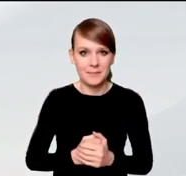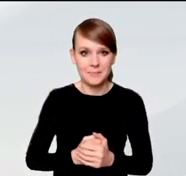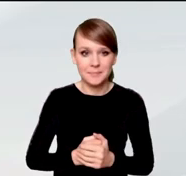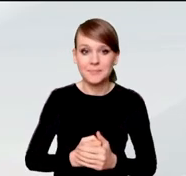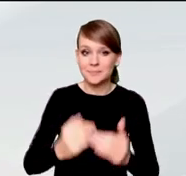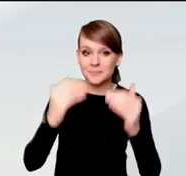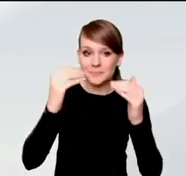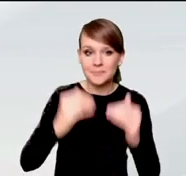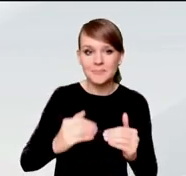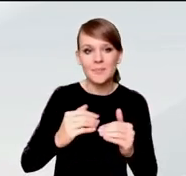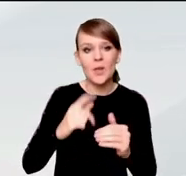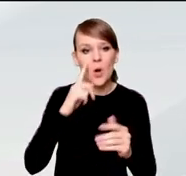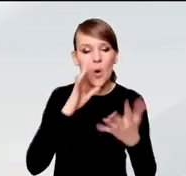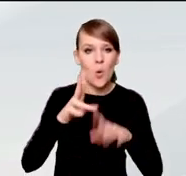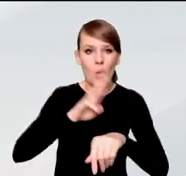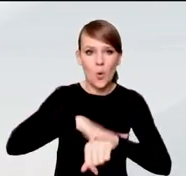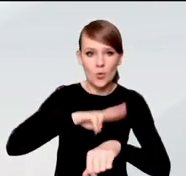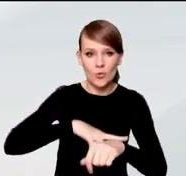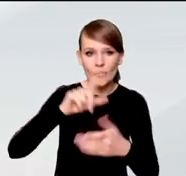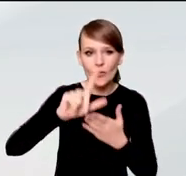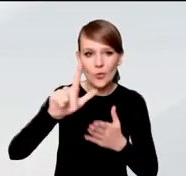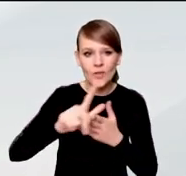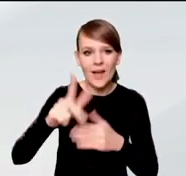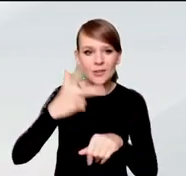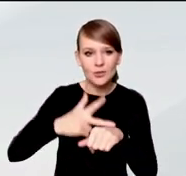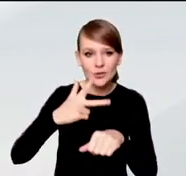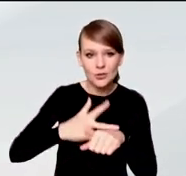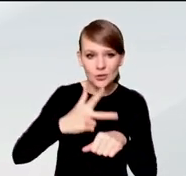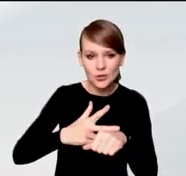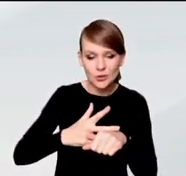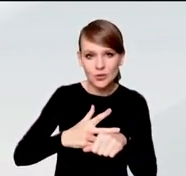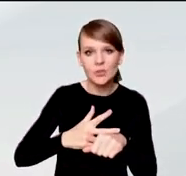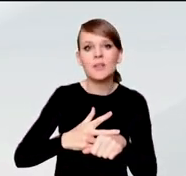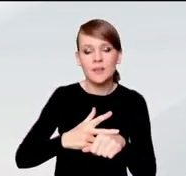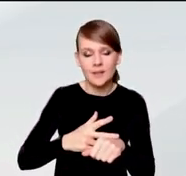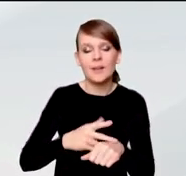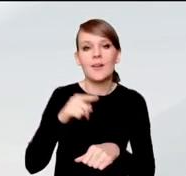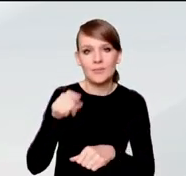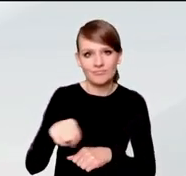zaplanowaliśmy mniej więcej około godziny 12:30 i będziemy mieli właśnie możliwość